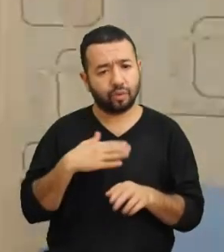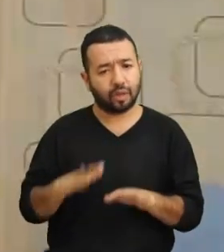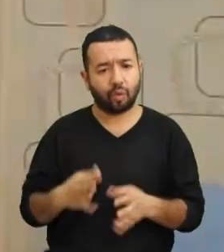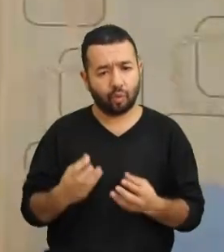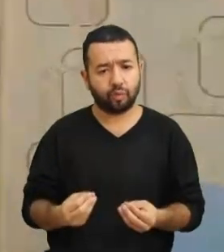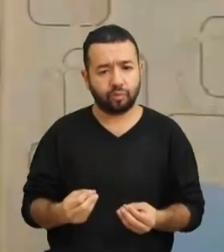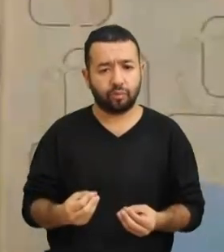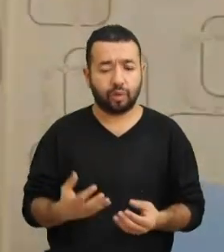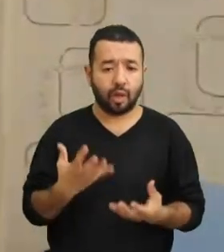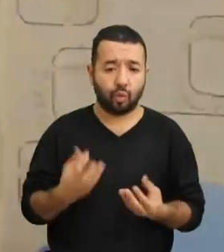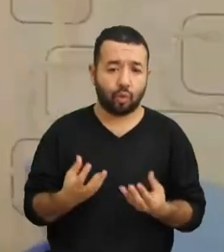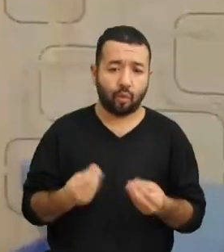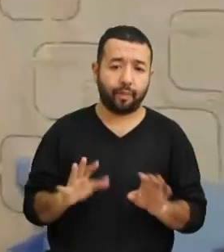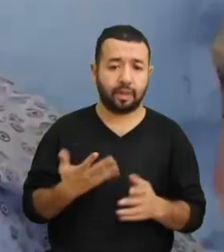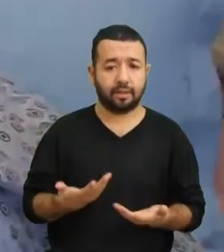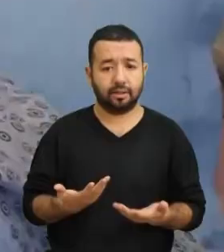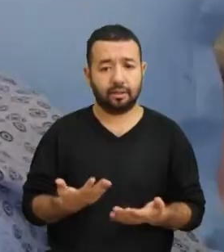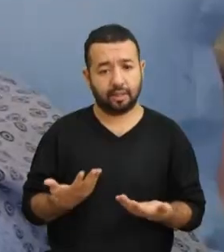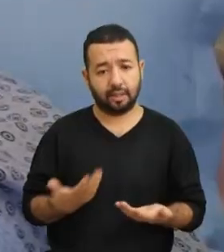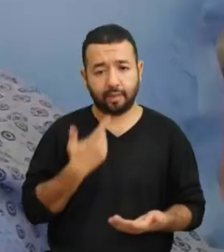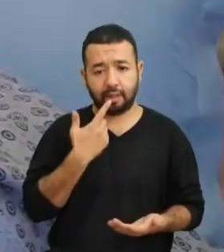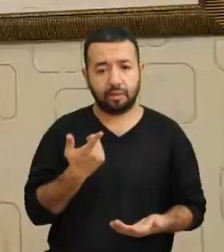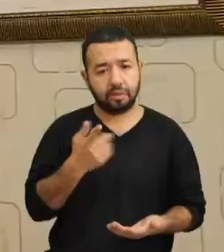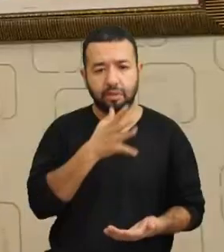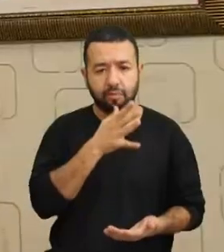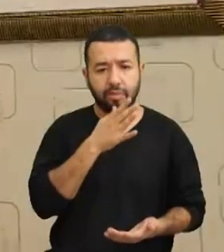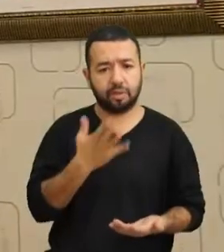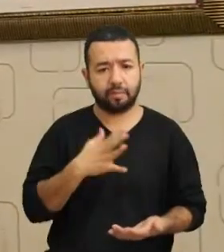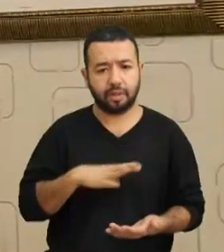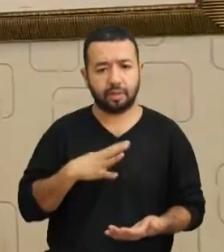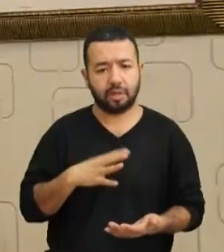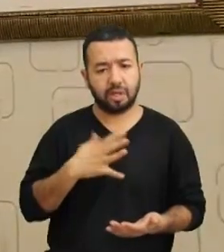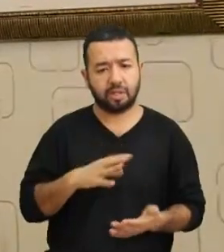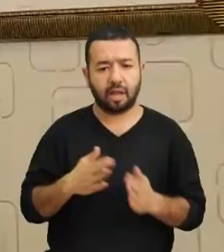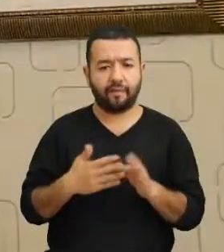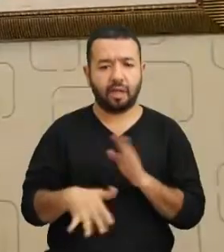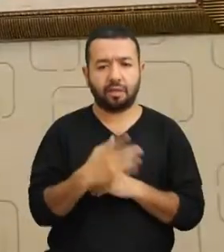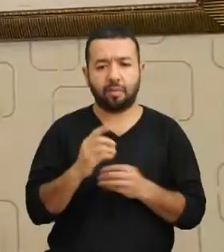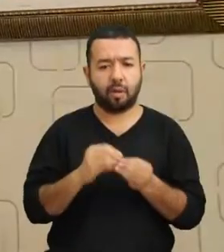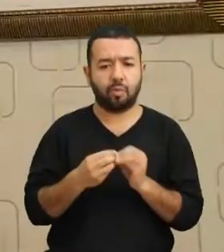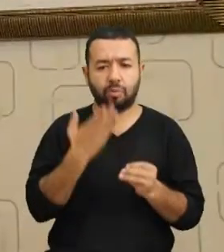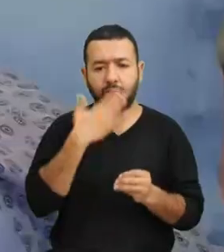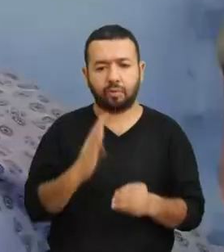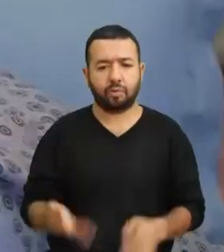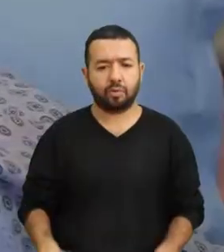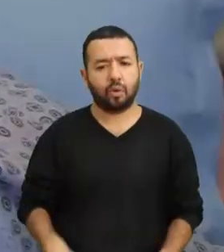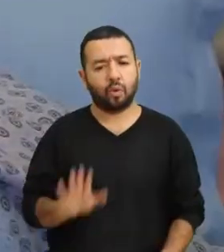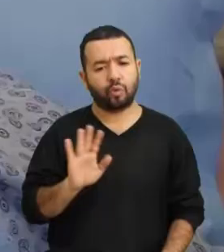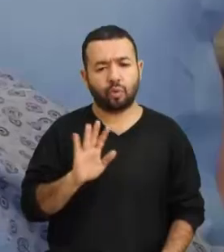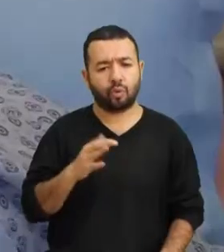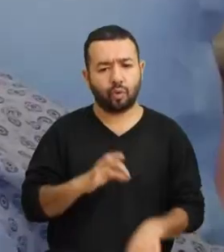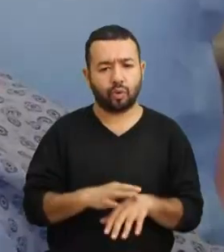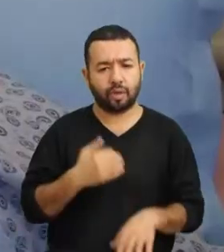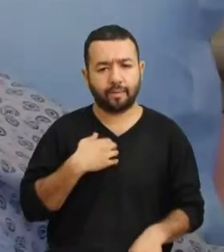ha. E ne olur ne olmaz değil mi Tim? Siz bilirsiniz ama istediğiniz zaman çıkabilirsiniz. Bir sorun olduğunu zannetmiyorum. Yok yok doktor